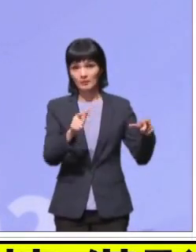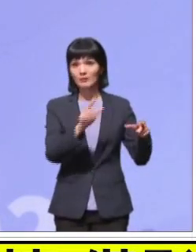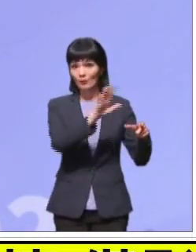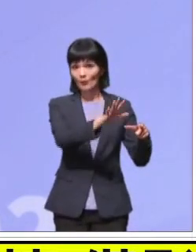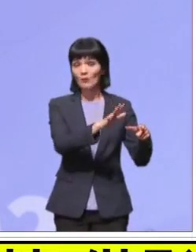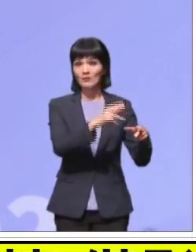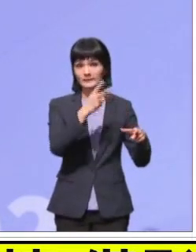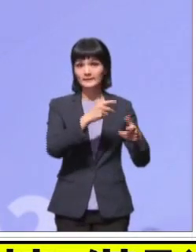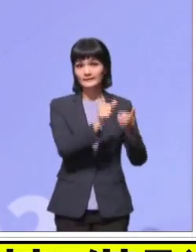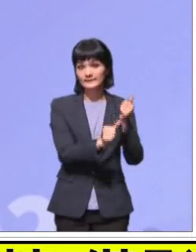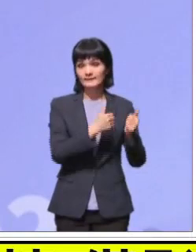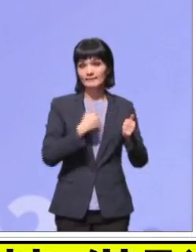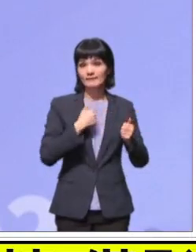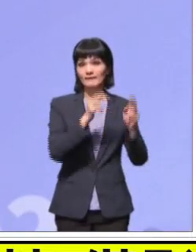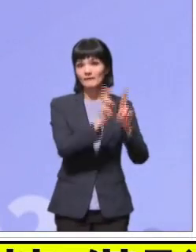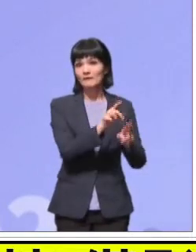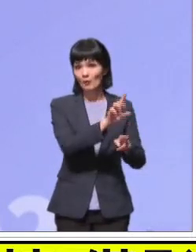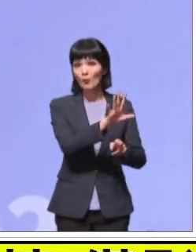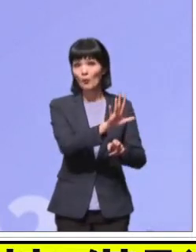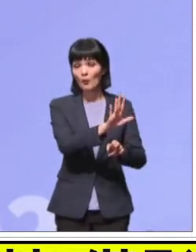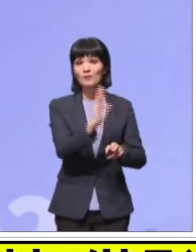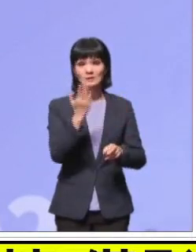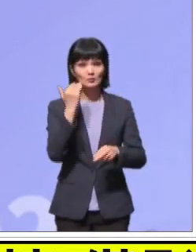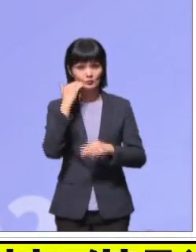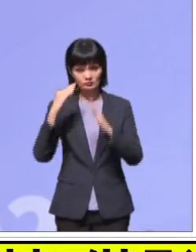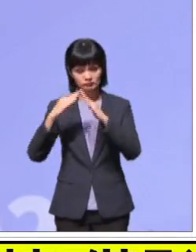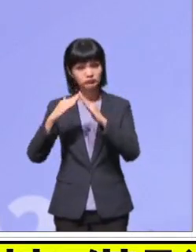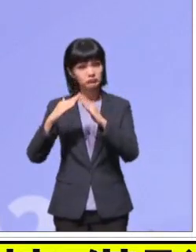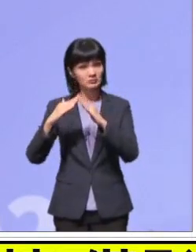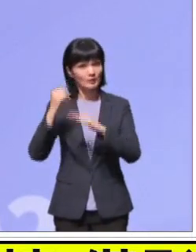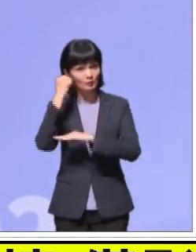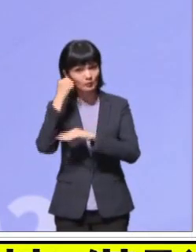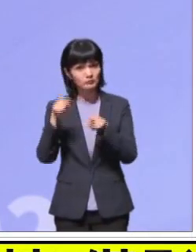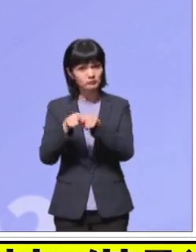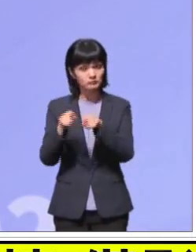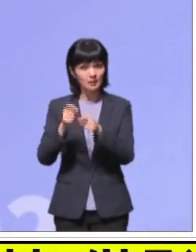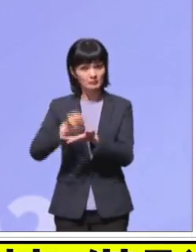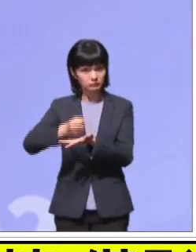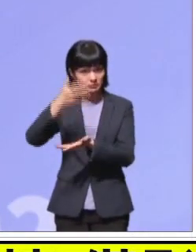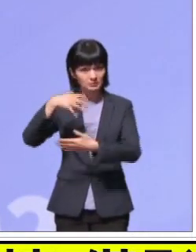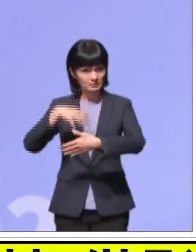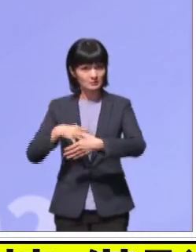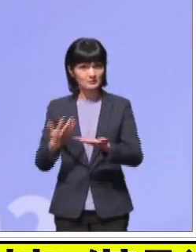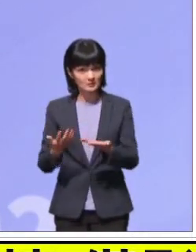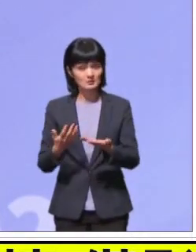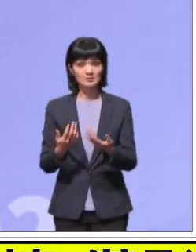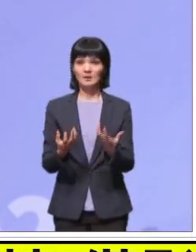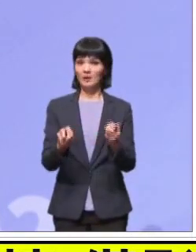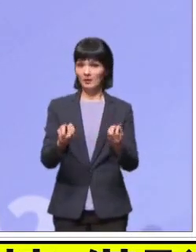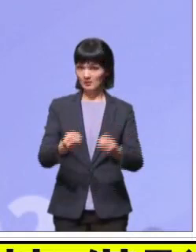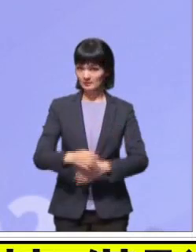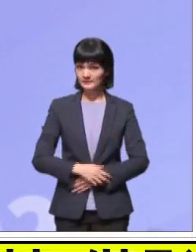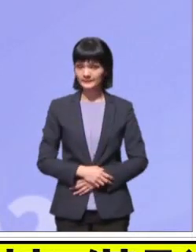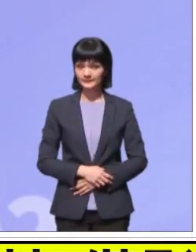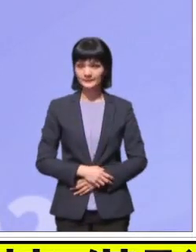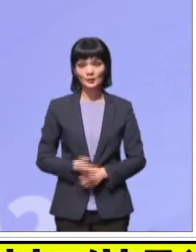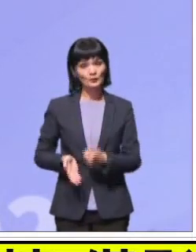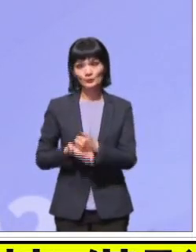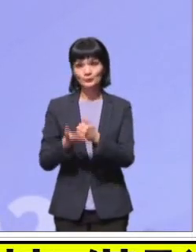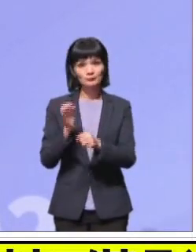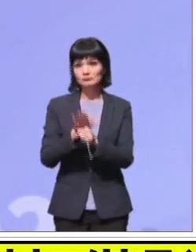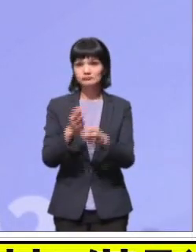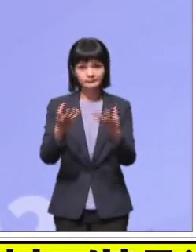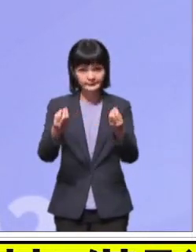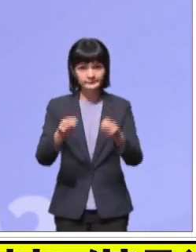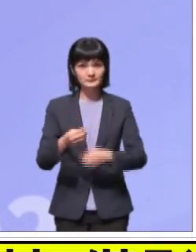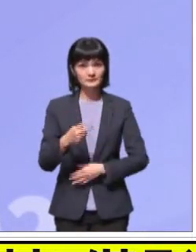这个抗中保台牌讲得很清楚，他也讲说台湾是个主权独立的国家，名称叫中华民国，是取得一个类似